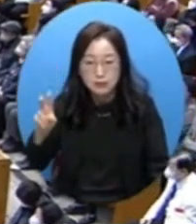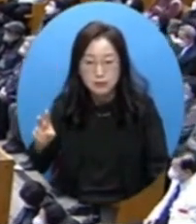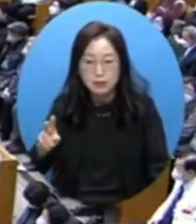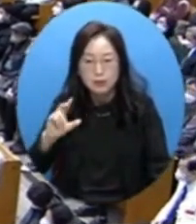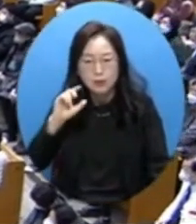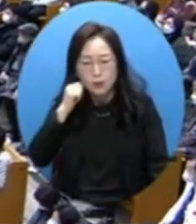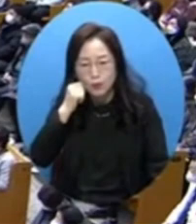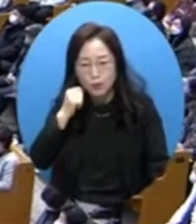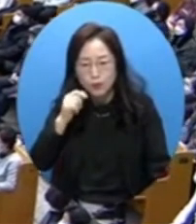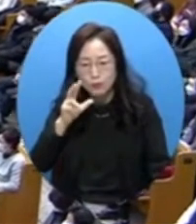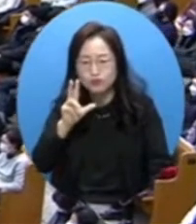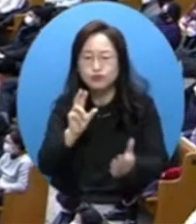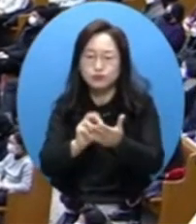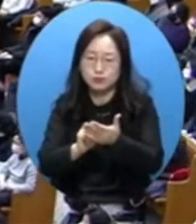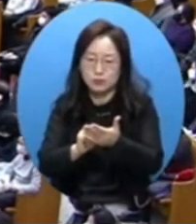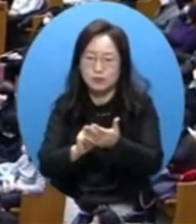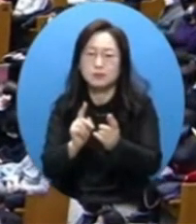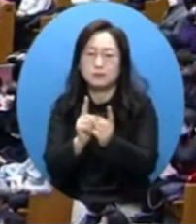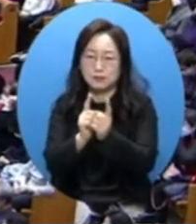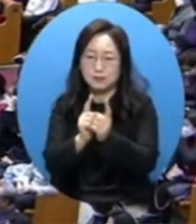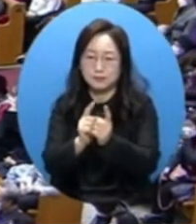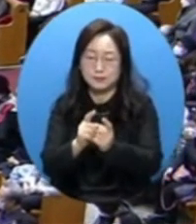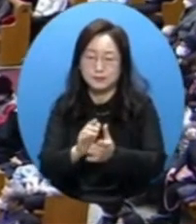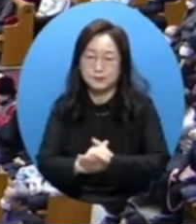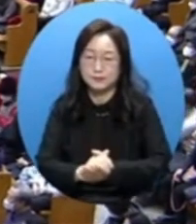어려운 일이 다가왔습니다.